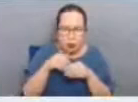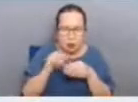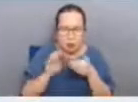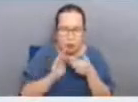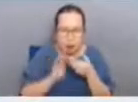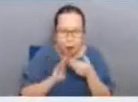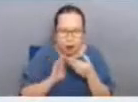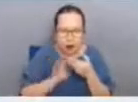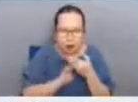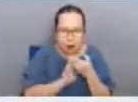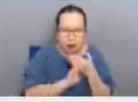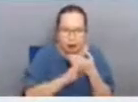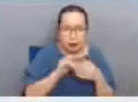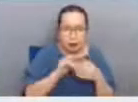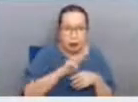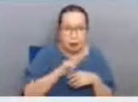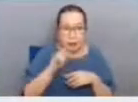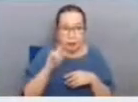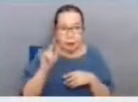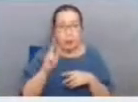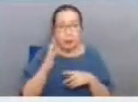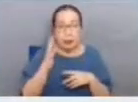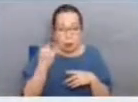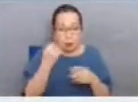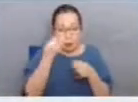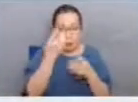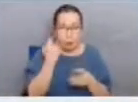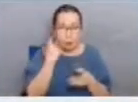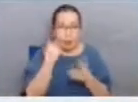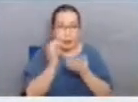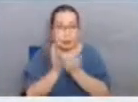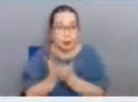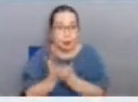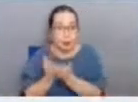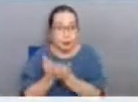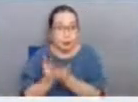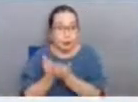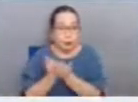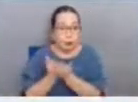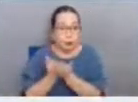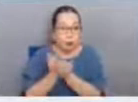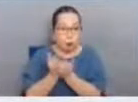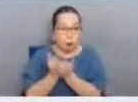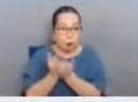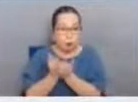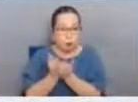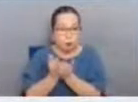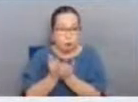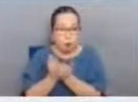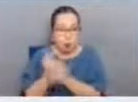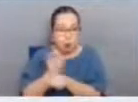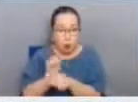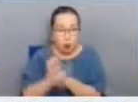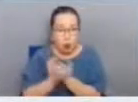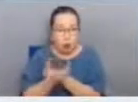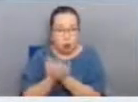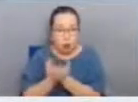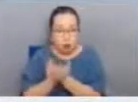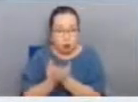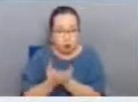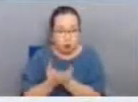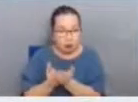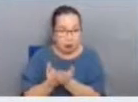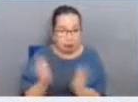seafarers. Ang ibig kong sabihin yan, unti-unti na pong nagsisigla, unti-unti na pong pumapalik yung ating pong deployment dahil po sa